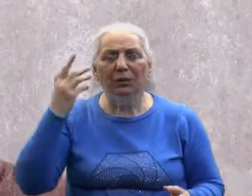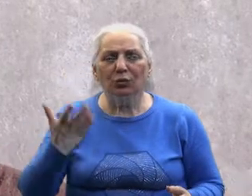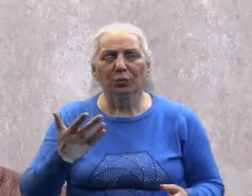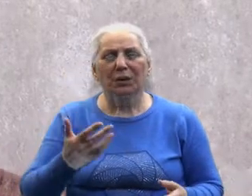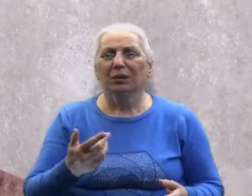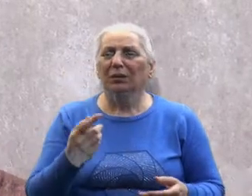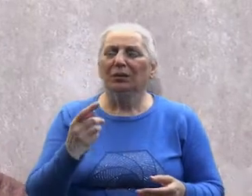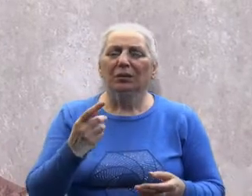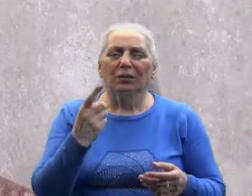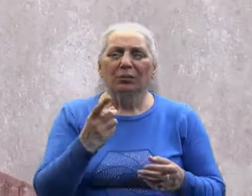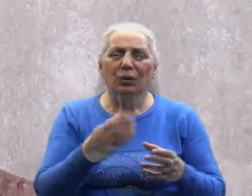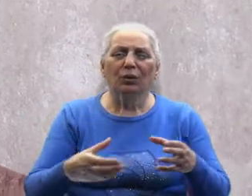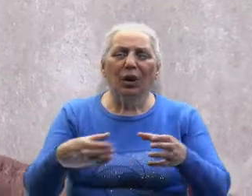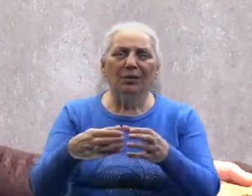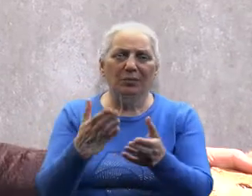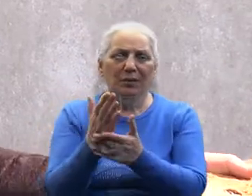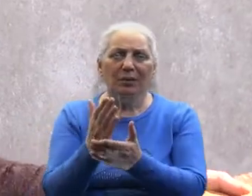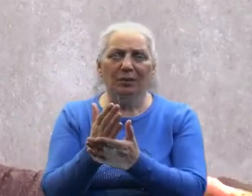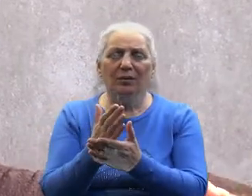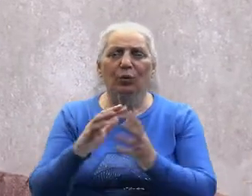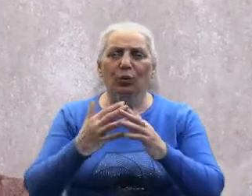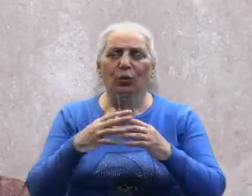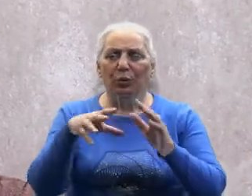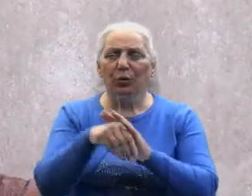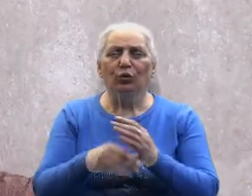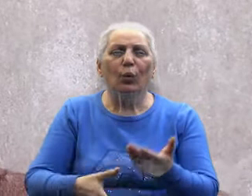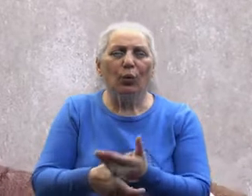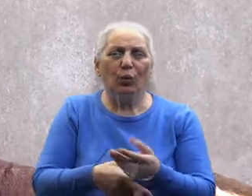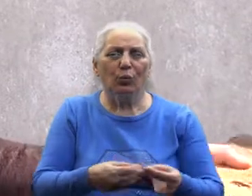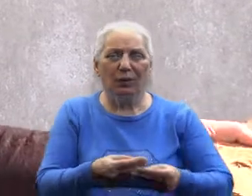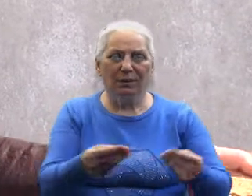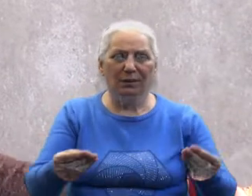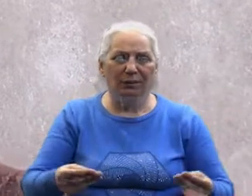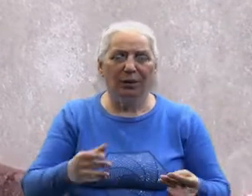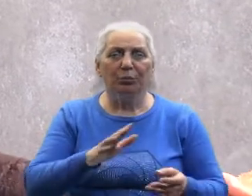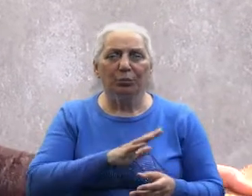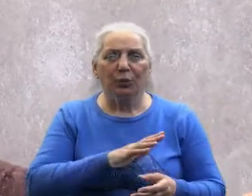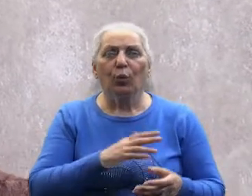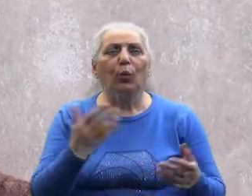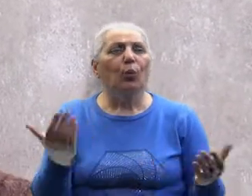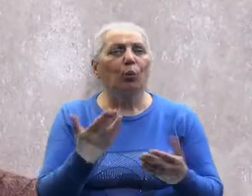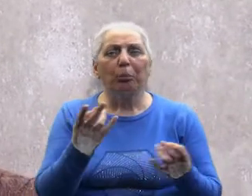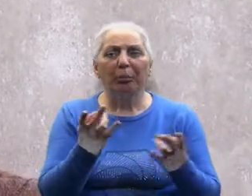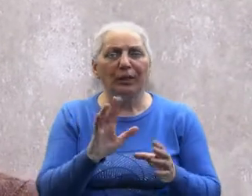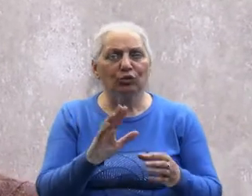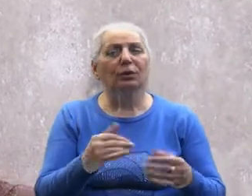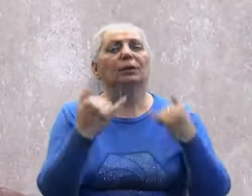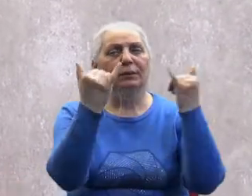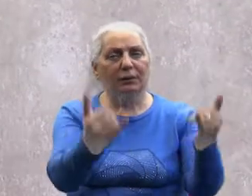ընկերություն կար, ինչ էր կոչվում, մտոմջում օգնություններ արին, եկանումը պետք չէ նրանց համար